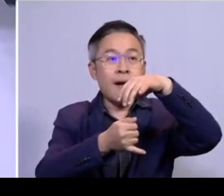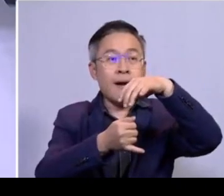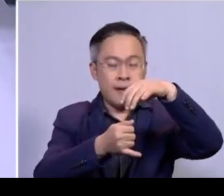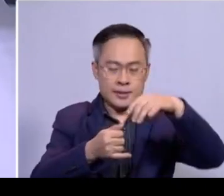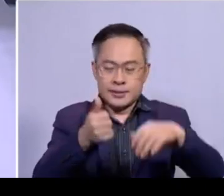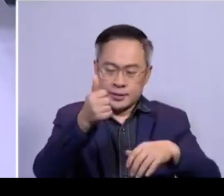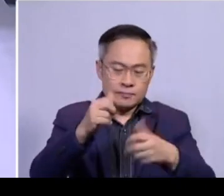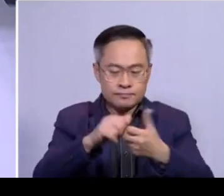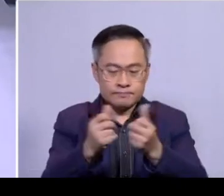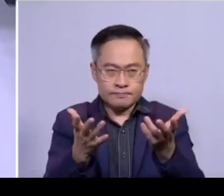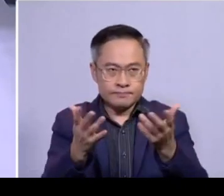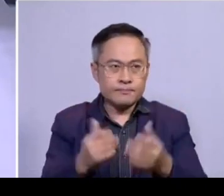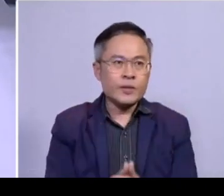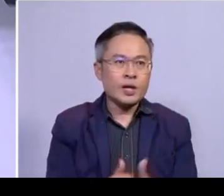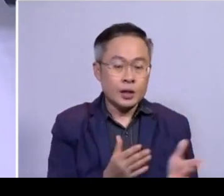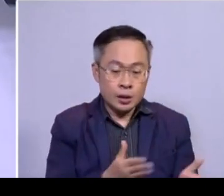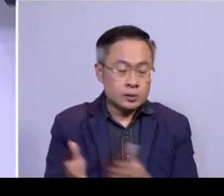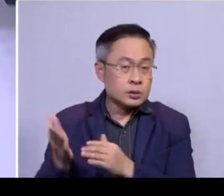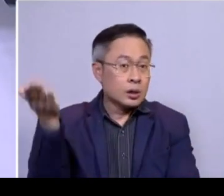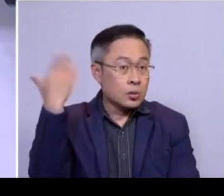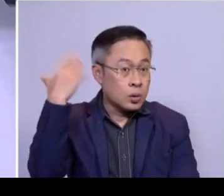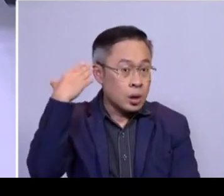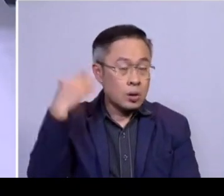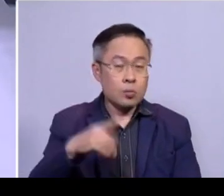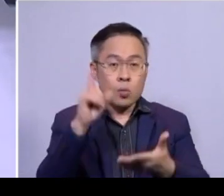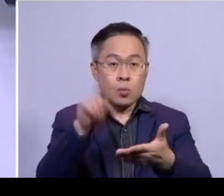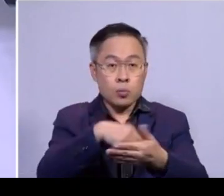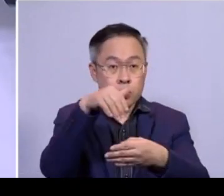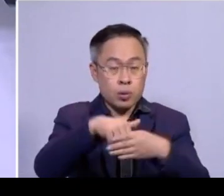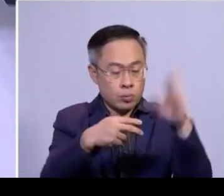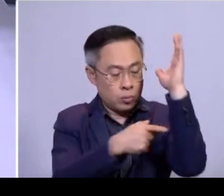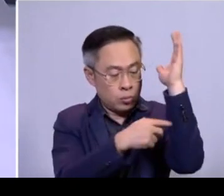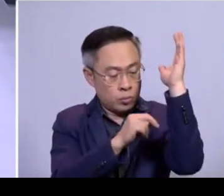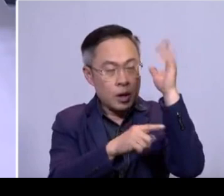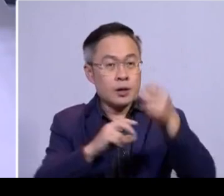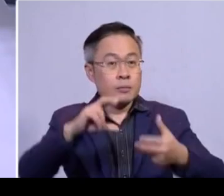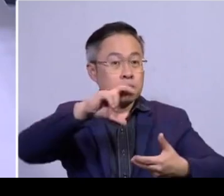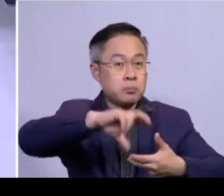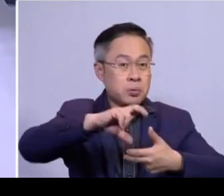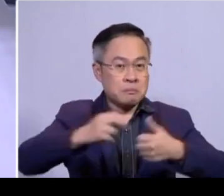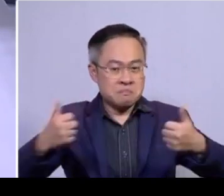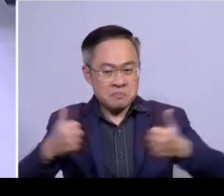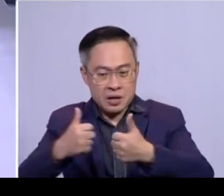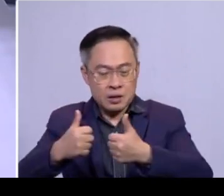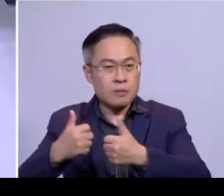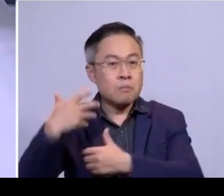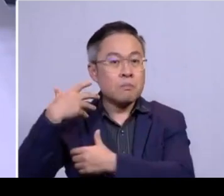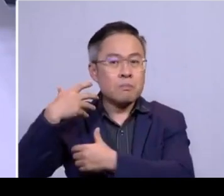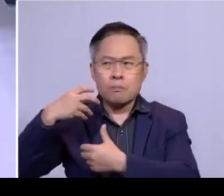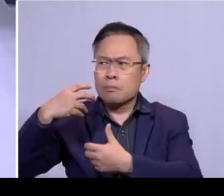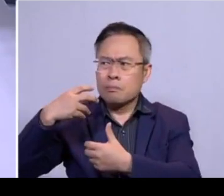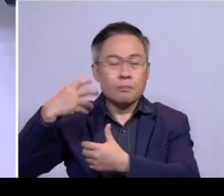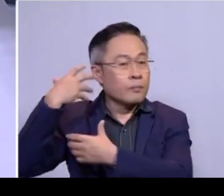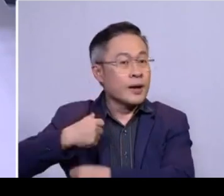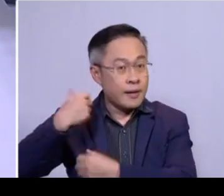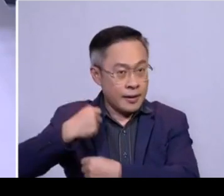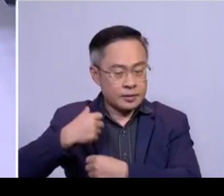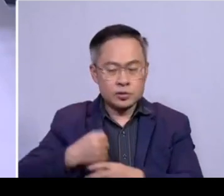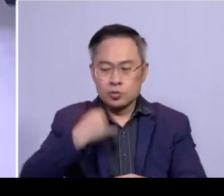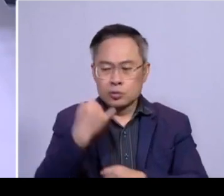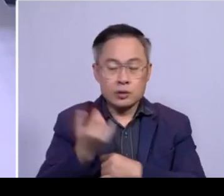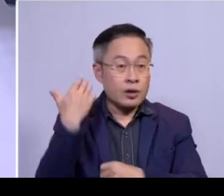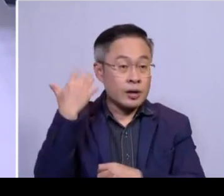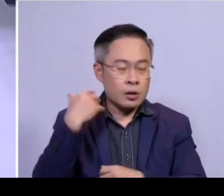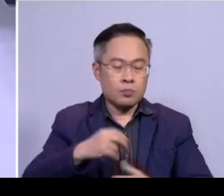การเลือกตั้งครั้งที่แล้วเป็นการขับเคี่ยวกันระหว่างประชาธิปัตย์และพลังประชารัฐนะครับประชาธิปัตย์ได้ไป5พลังประชารัฐได้ไป3นะ